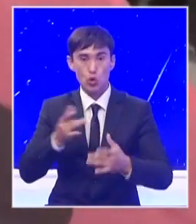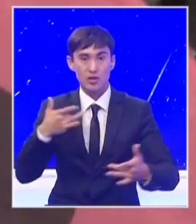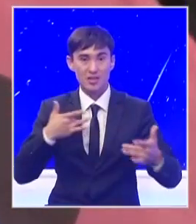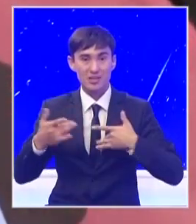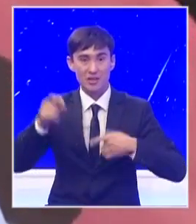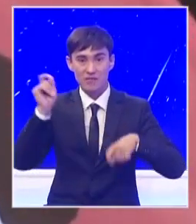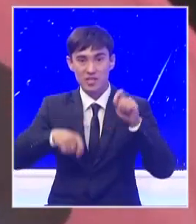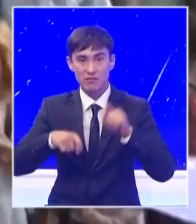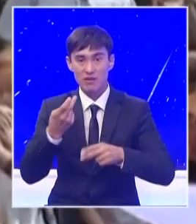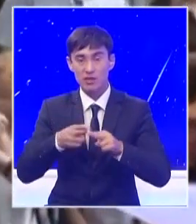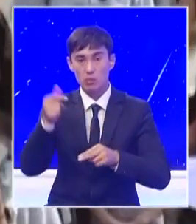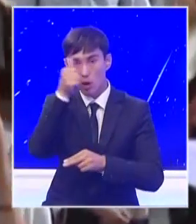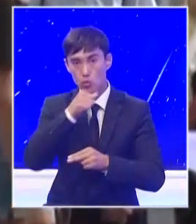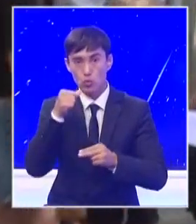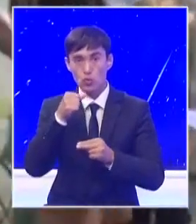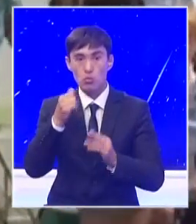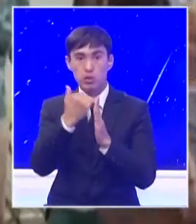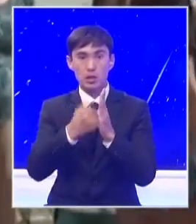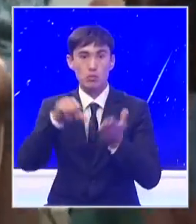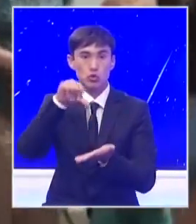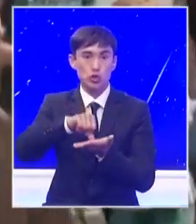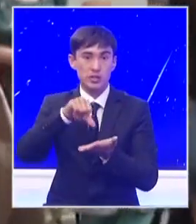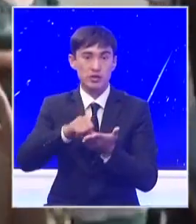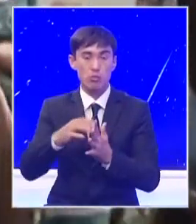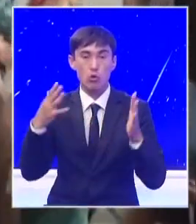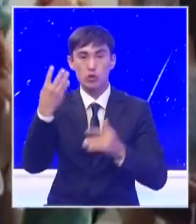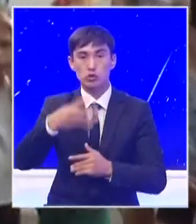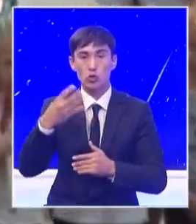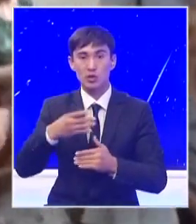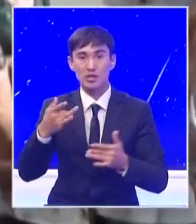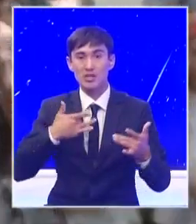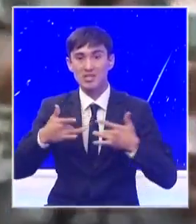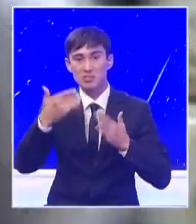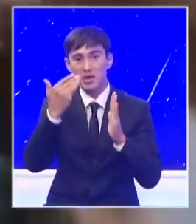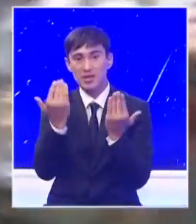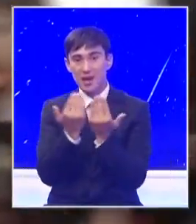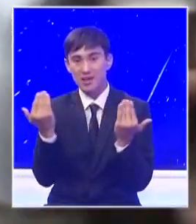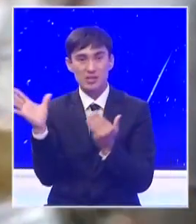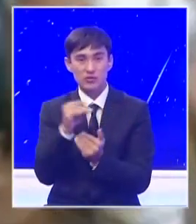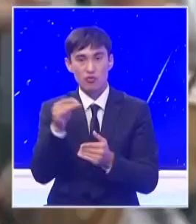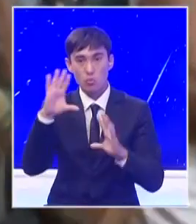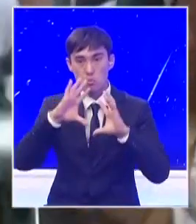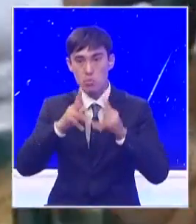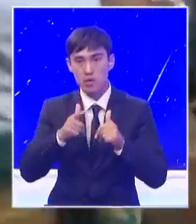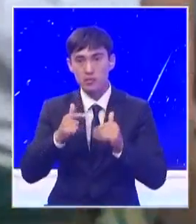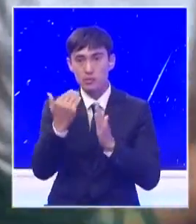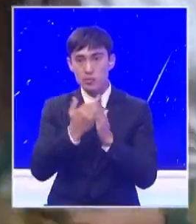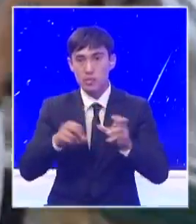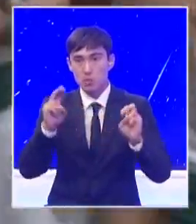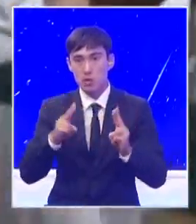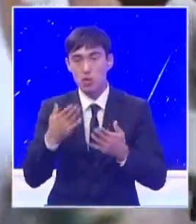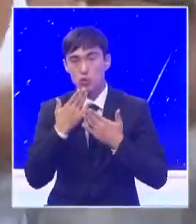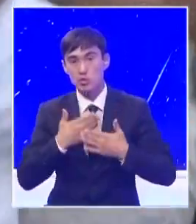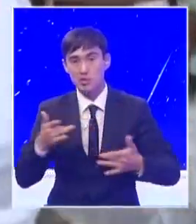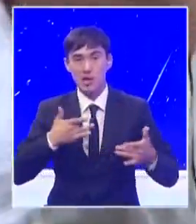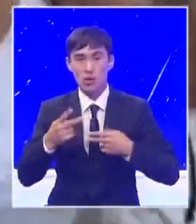театральный фестиваль. В этом году в программе принимают участие более 40 спектаклей со всего мира. Наряду с официальной программой любители